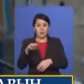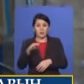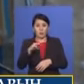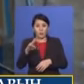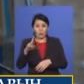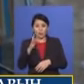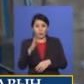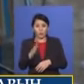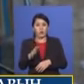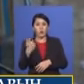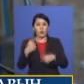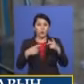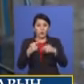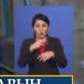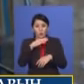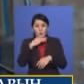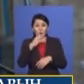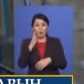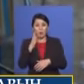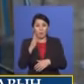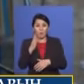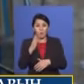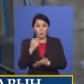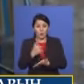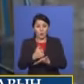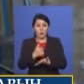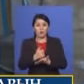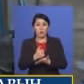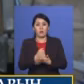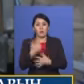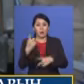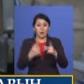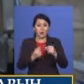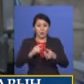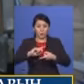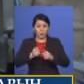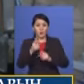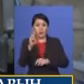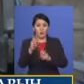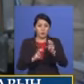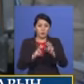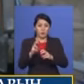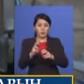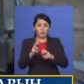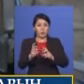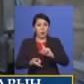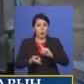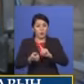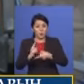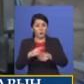көп болатын болғасын, әрине біздің негізгі сүт қайта өндіретін заводтардың